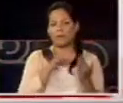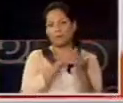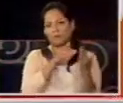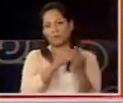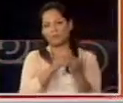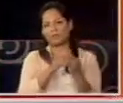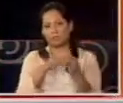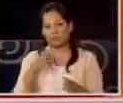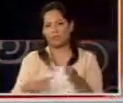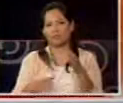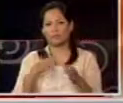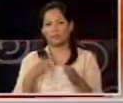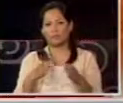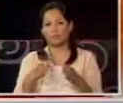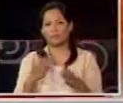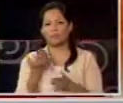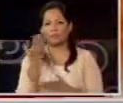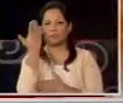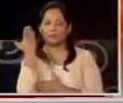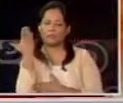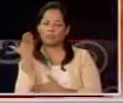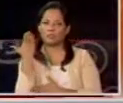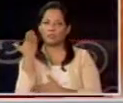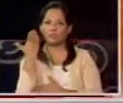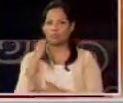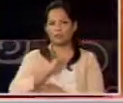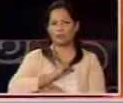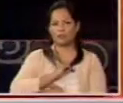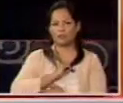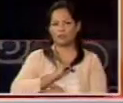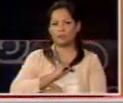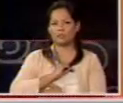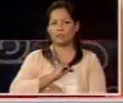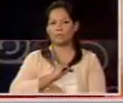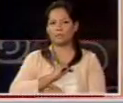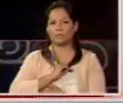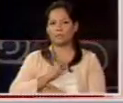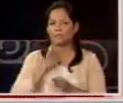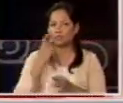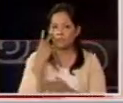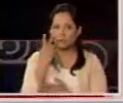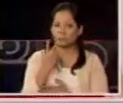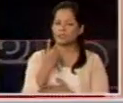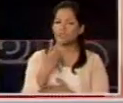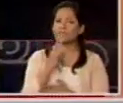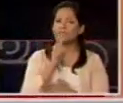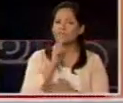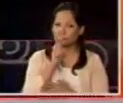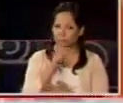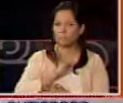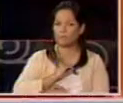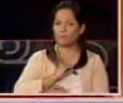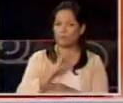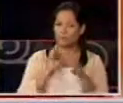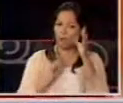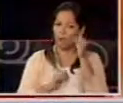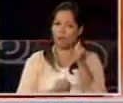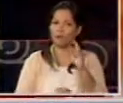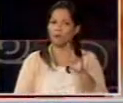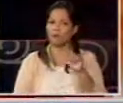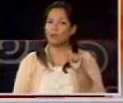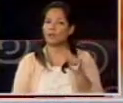na ito at sa dating pagmamayari, ang talagang halos may-ari ng buong kumpanya ay si Carla Corona and Mrs. Christina